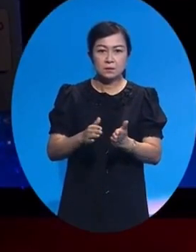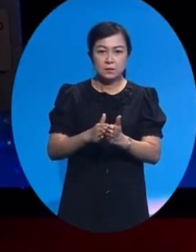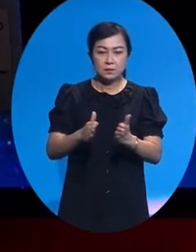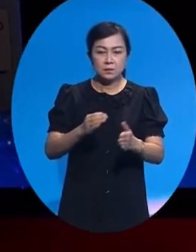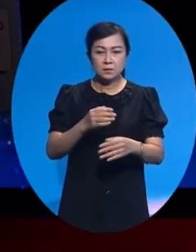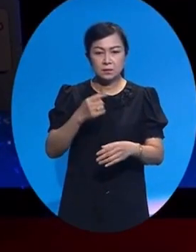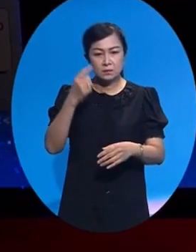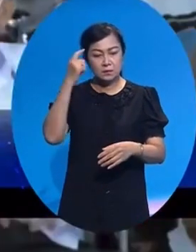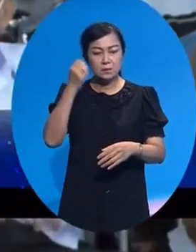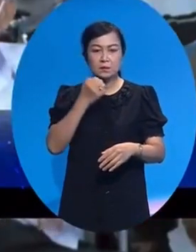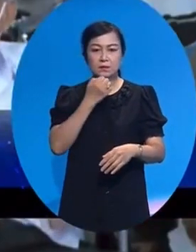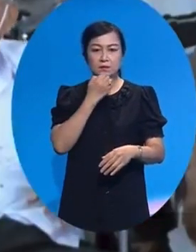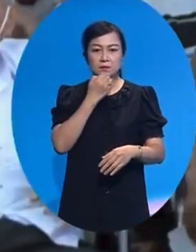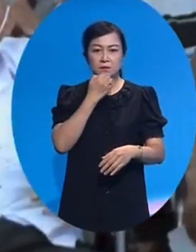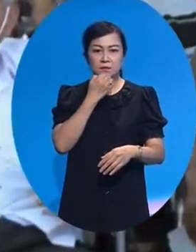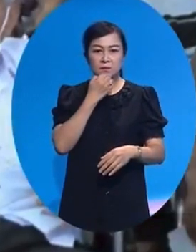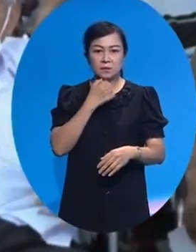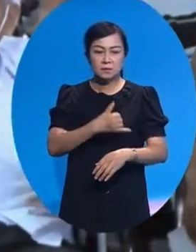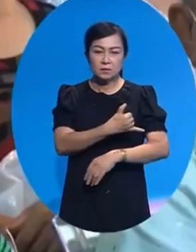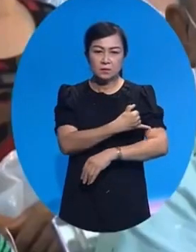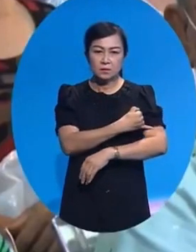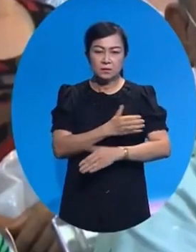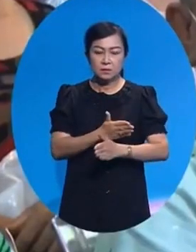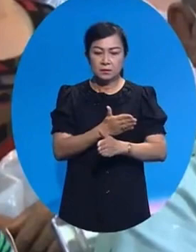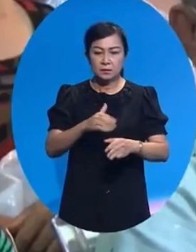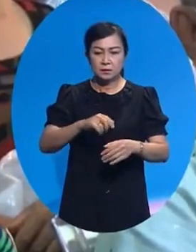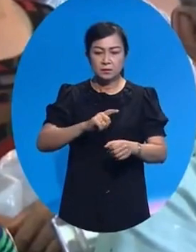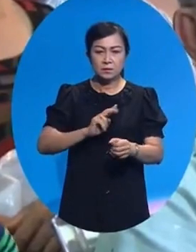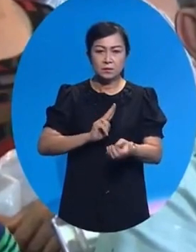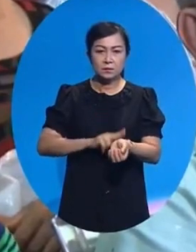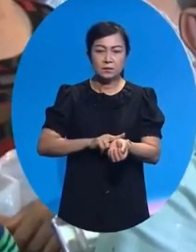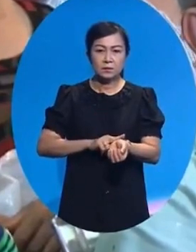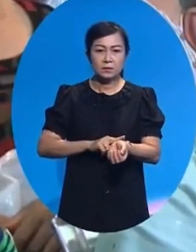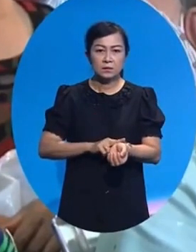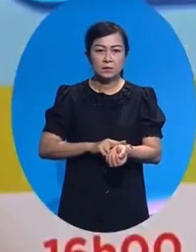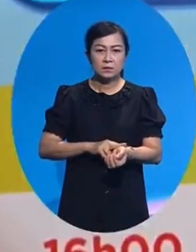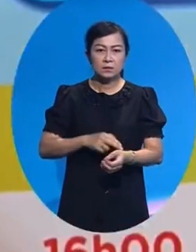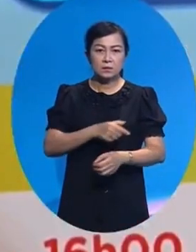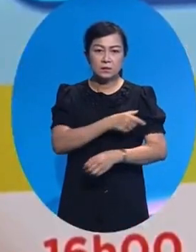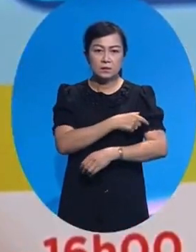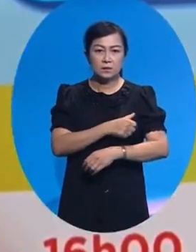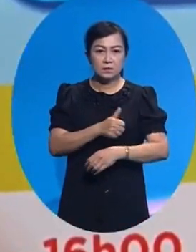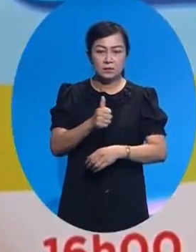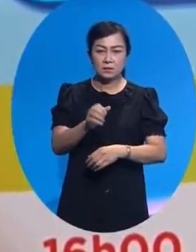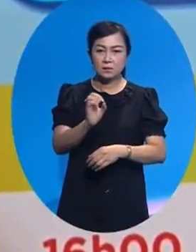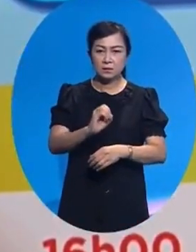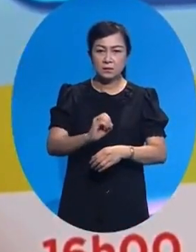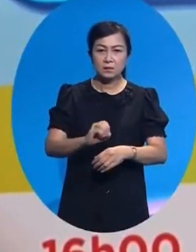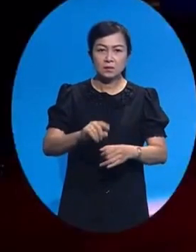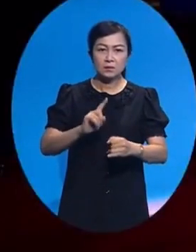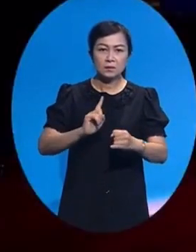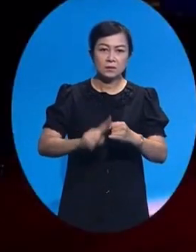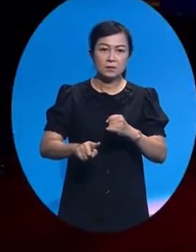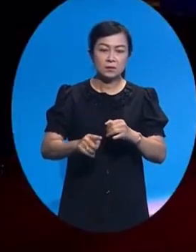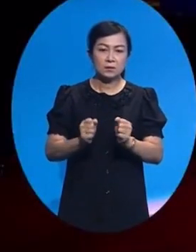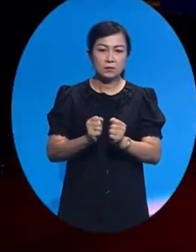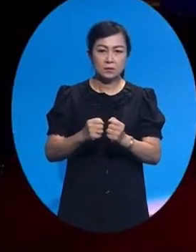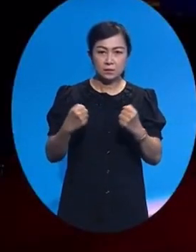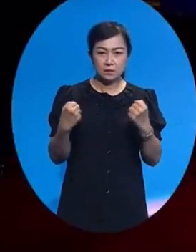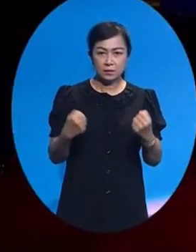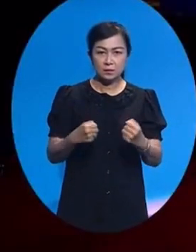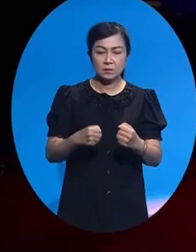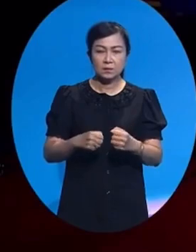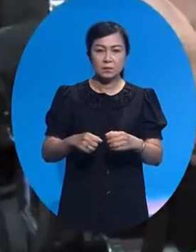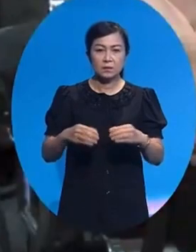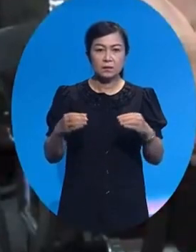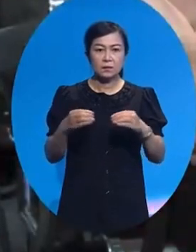tưởng, chủ quan về việc tiêm vaccine khiến nhiều người cao tuổi mắc bệnh mãn tính không được bảo vệ tối ưu, dẫn đến nhiều hậu quả đối với sức khỏe.